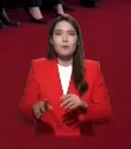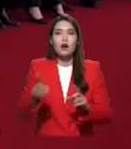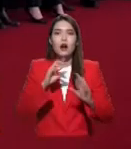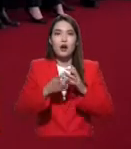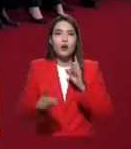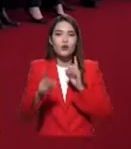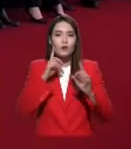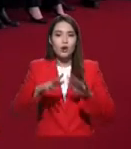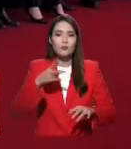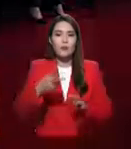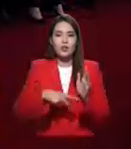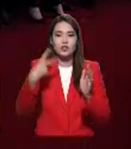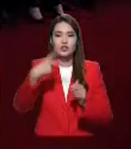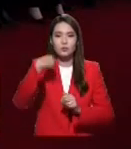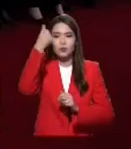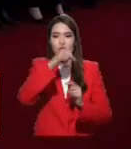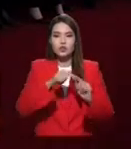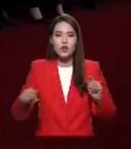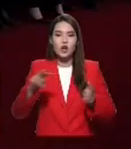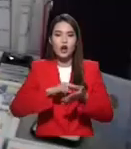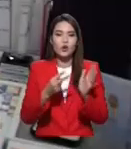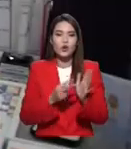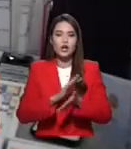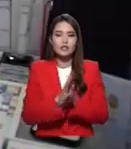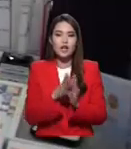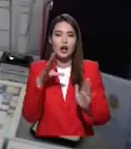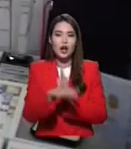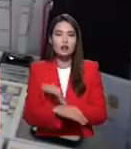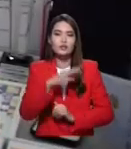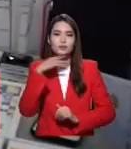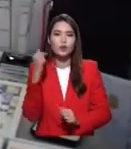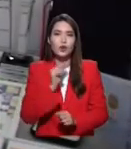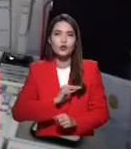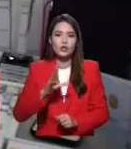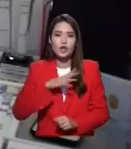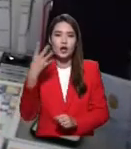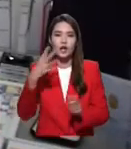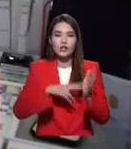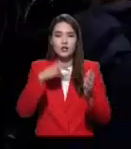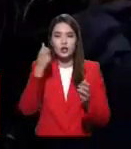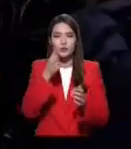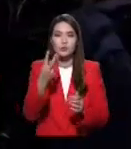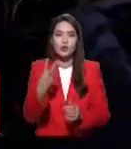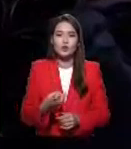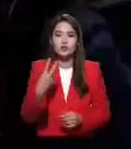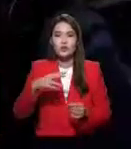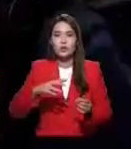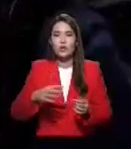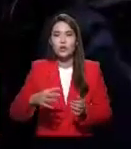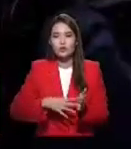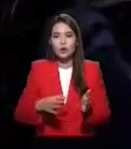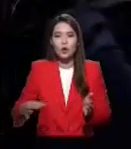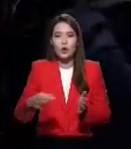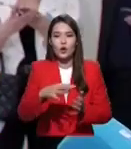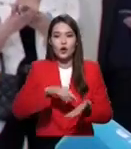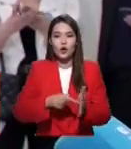2020 жылдан бері ұйымдастырылып келеді. Дәстүрге айналған шараға биылда біраз осымен келіп түсті. Биыл 48 эксперт 300-ден аса өтінішті қарап шықты.